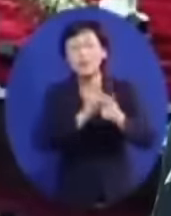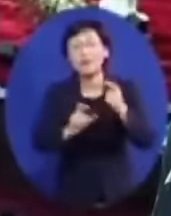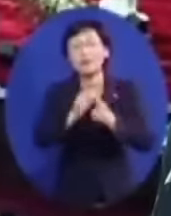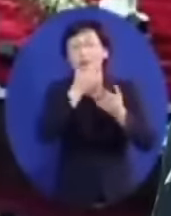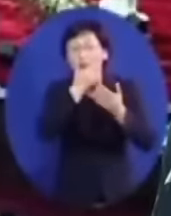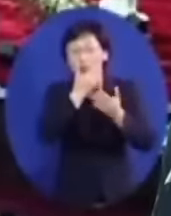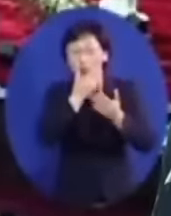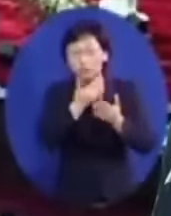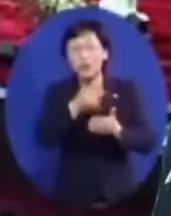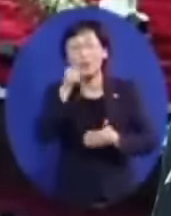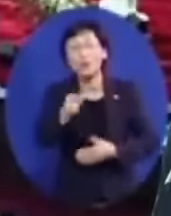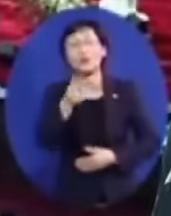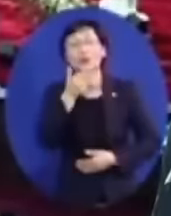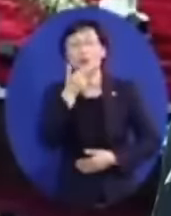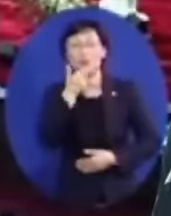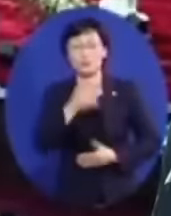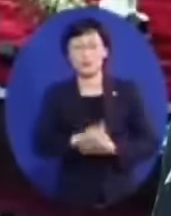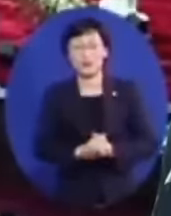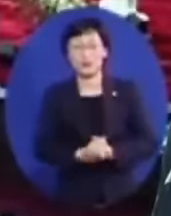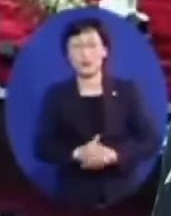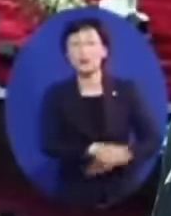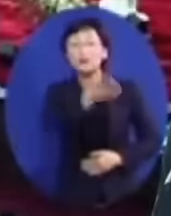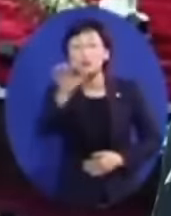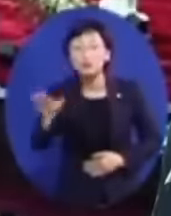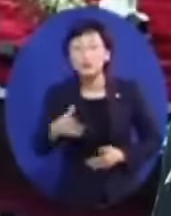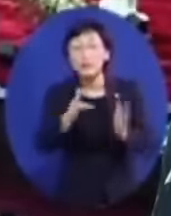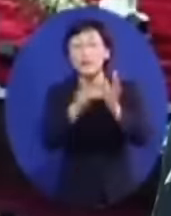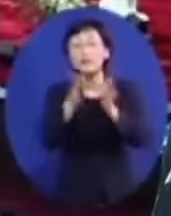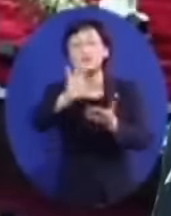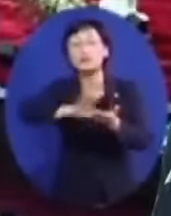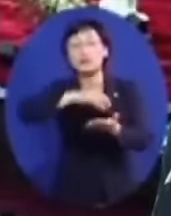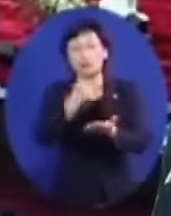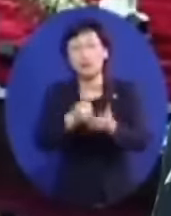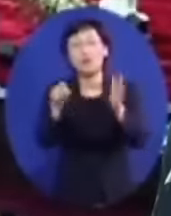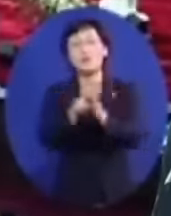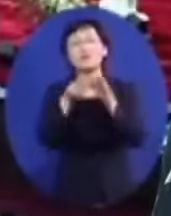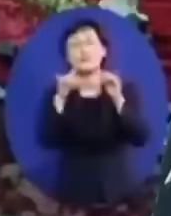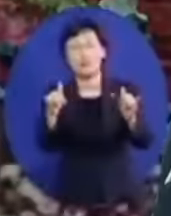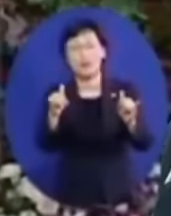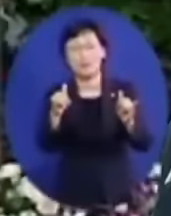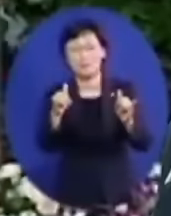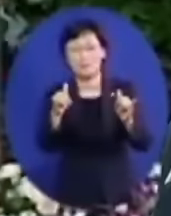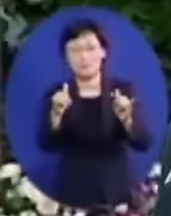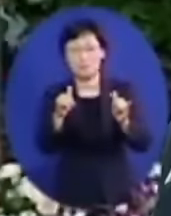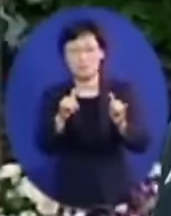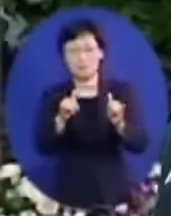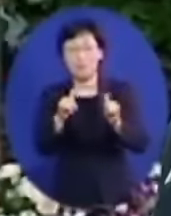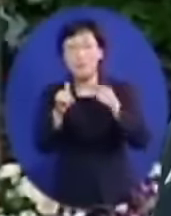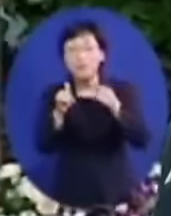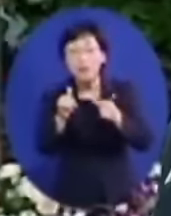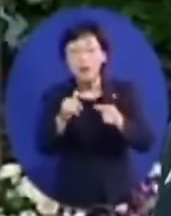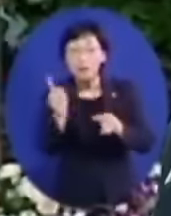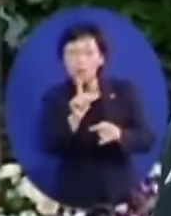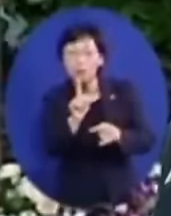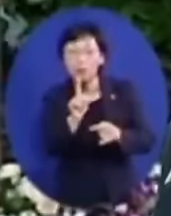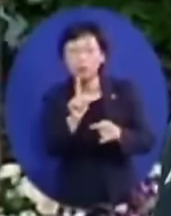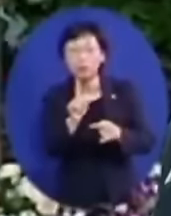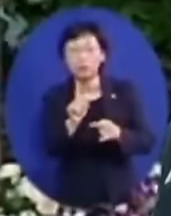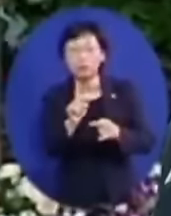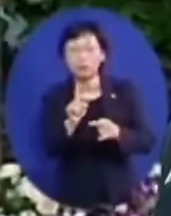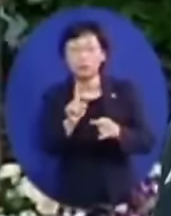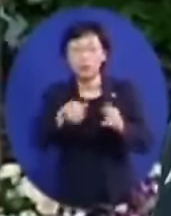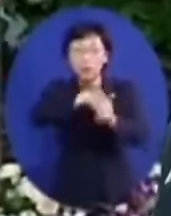중요한 것이 없습니다. 우리 예수 그리스도 믿는 사람들에게는 어떠한